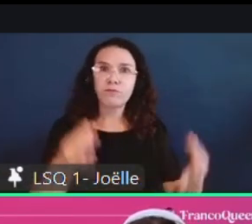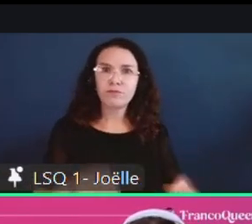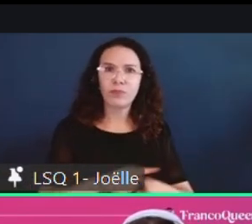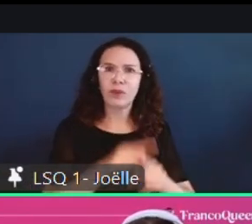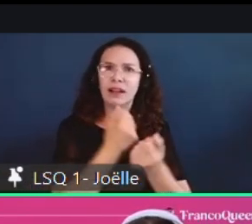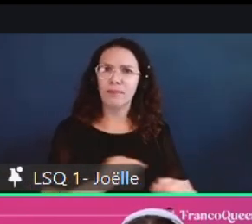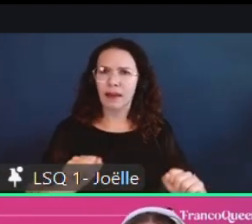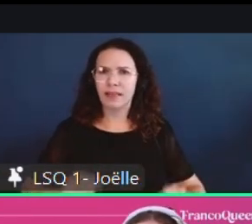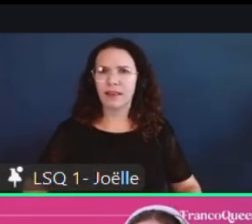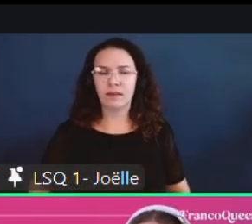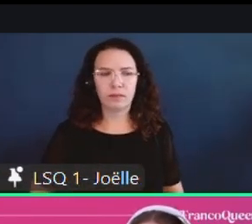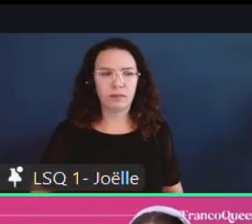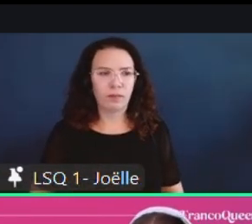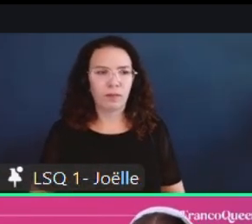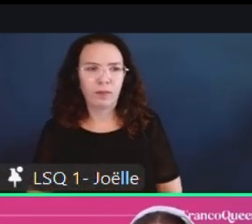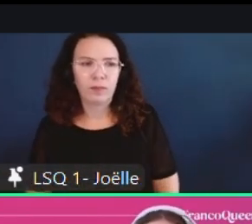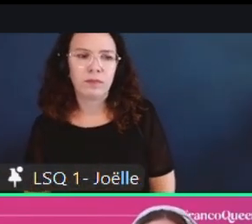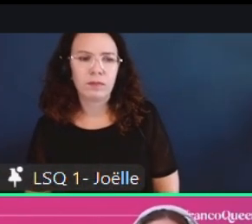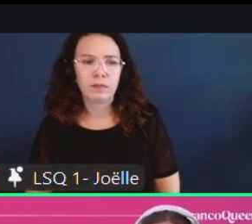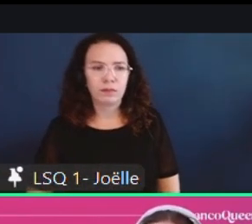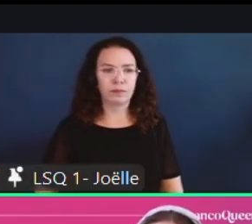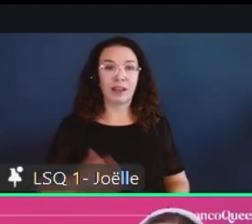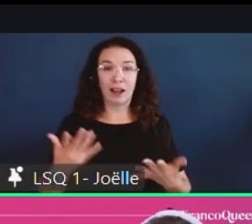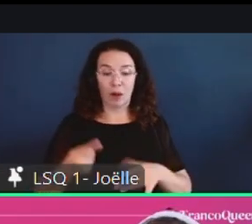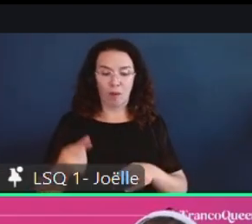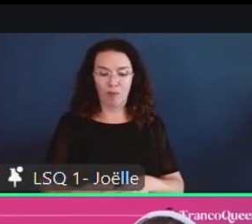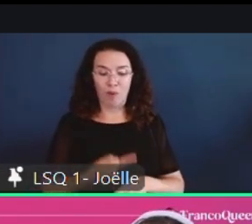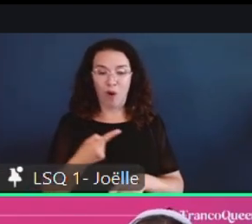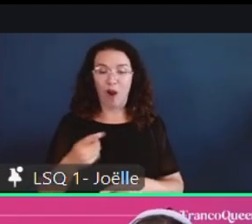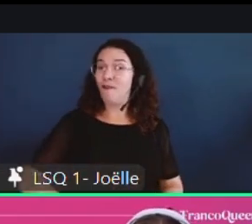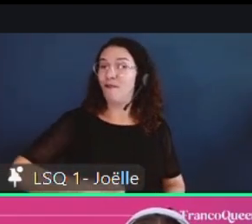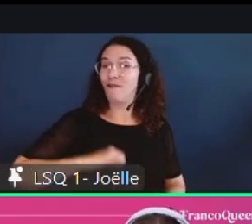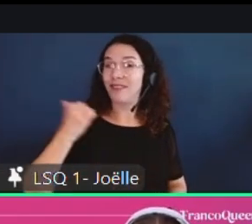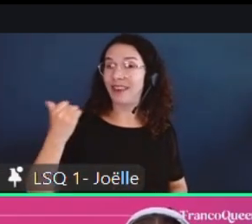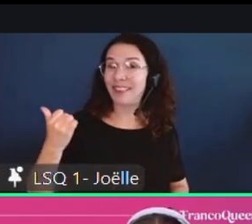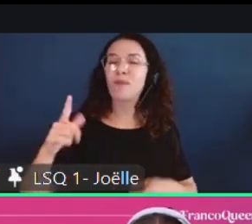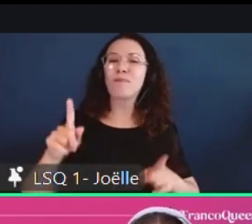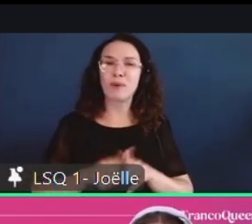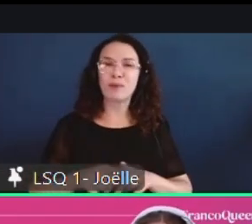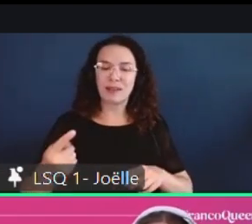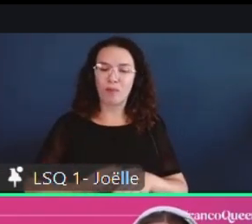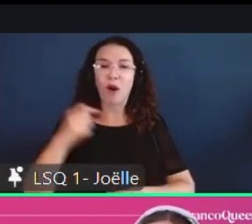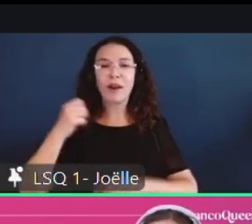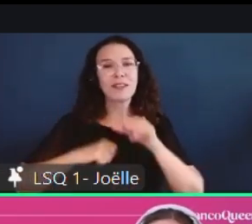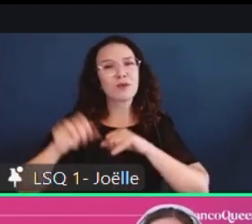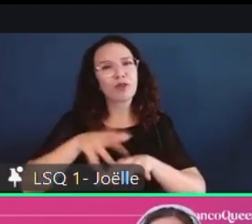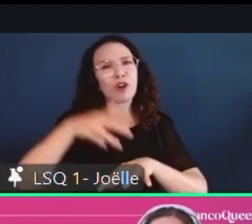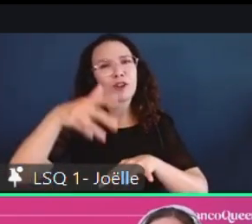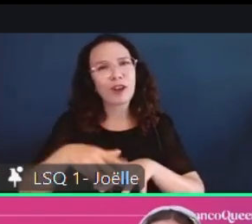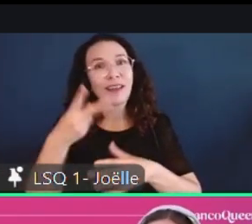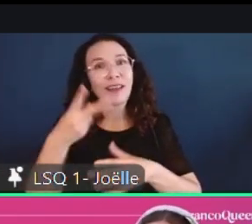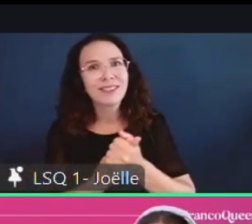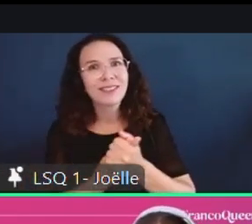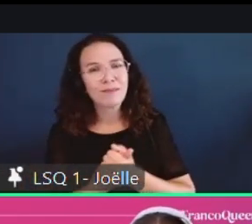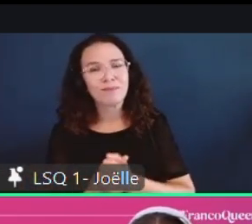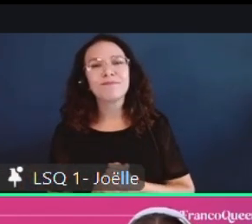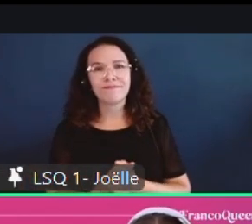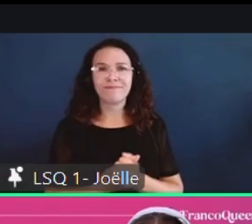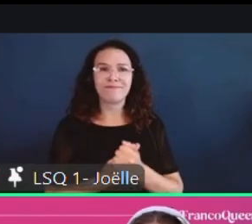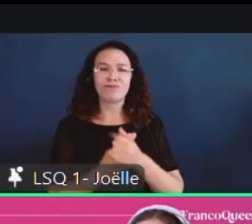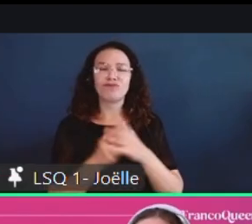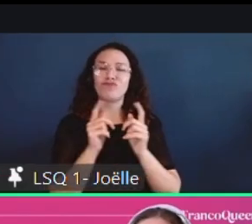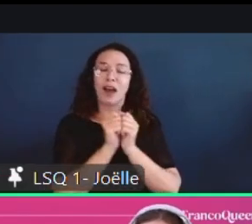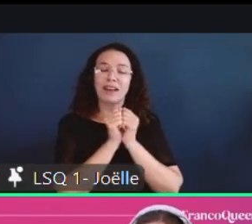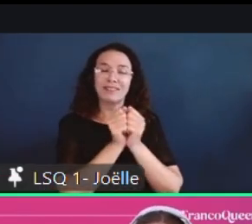de liberté. Donc, si c'est le mois des fiertés, c'est aussi le mois de l'histoire autochtone et on sait que ces luttes sont